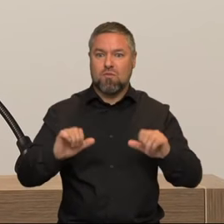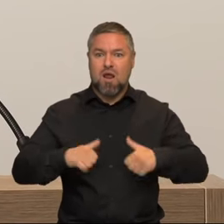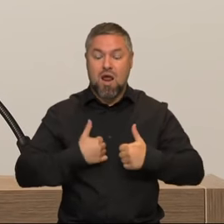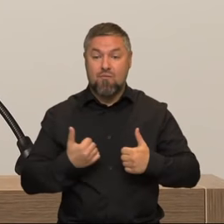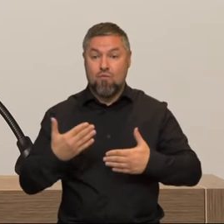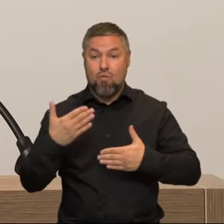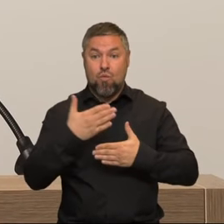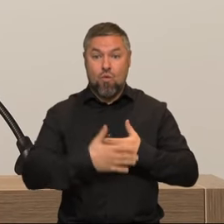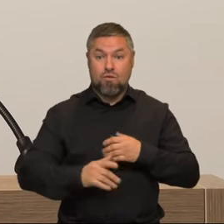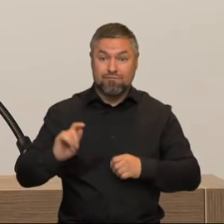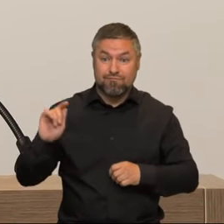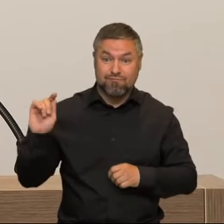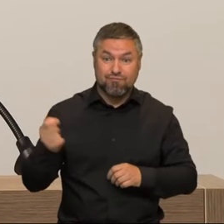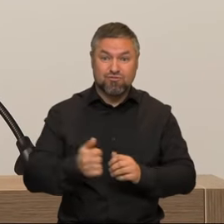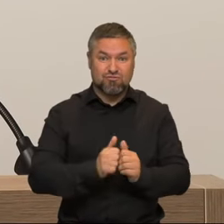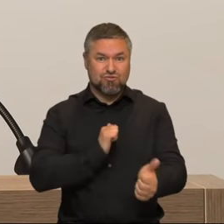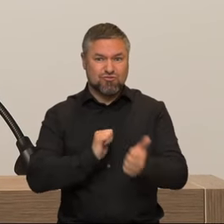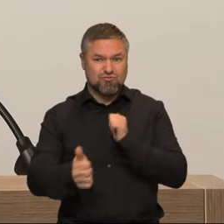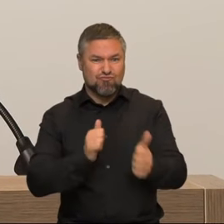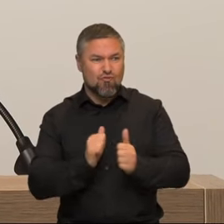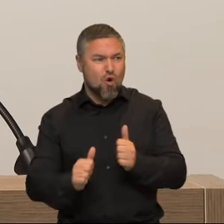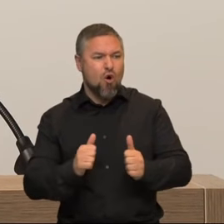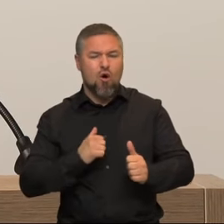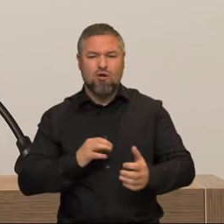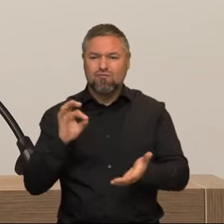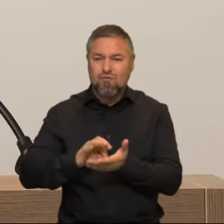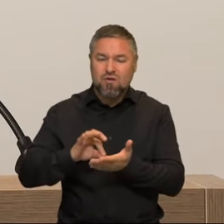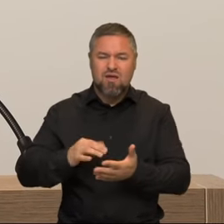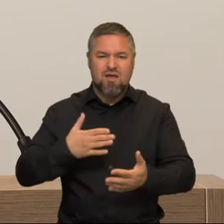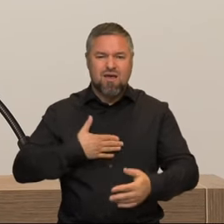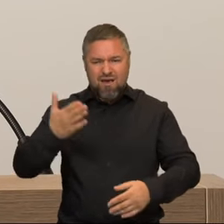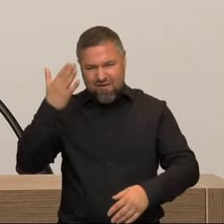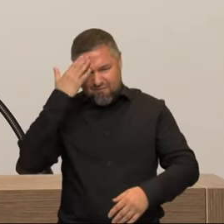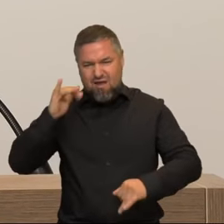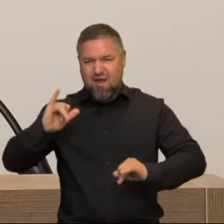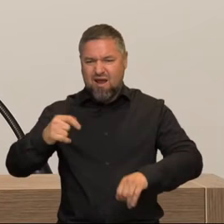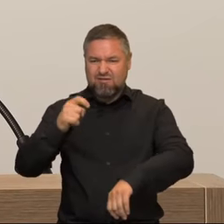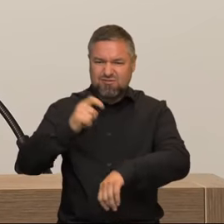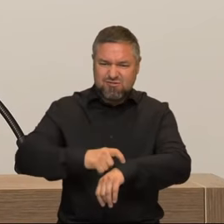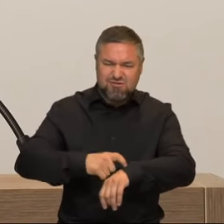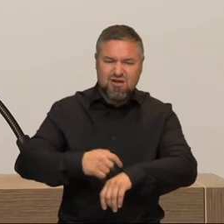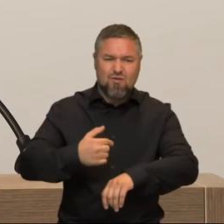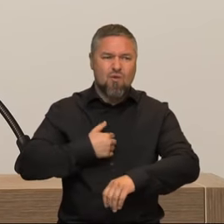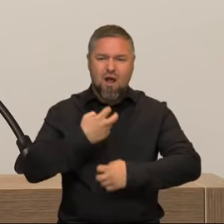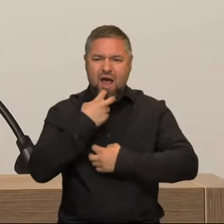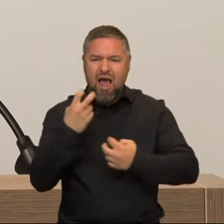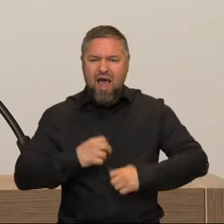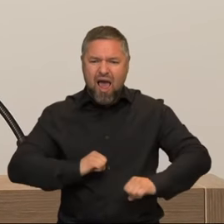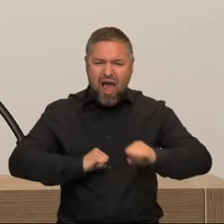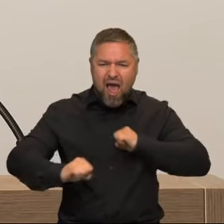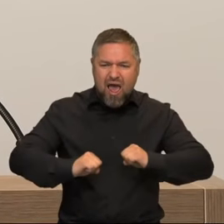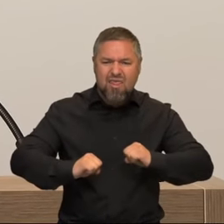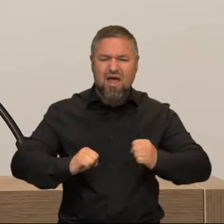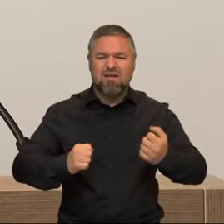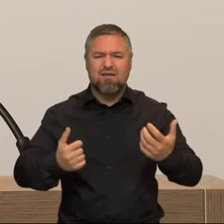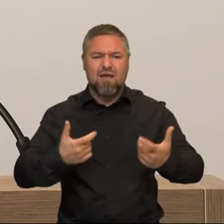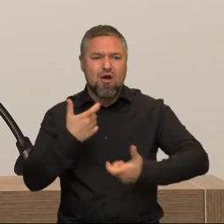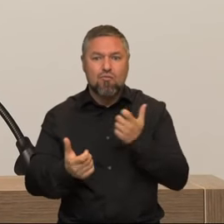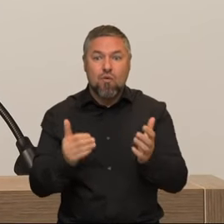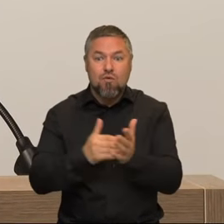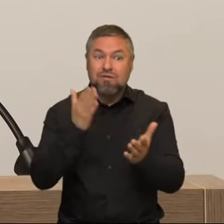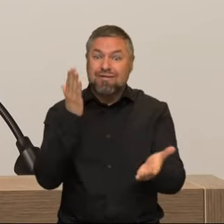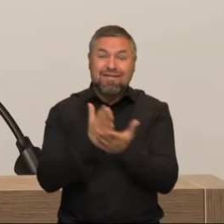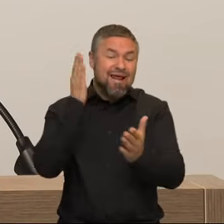powoli kończyć przygodę ze sportem wyczynowym. Wiedziałam, ile czasu i energii potrzeba na to, aby